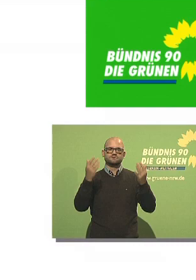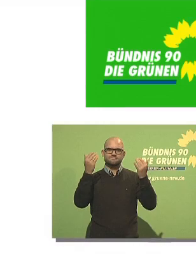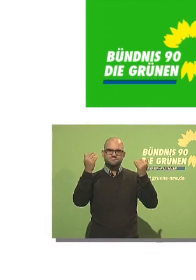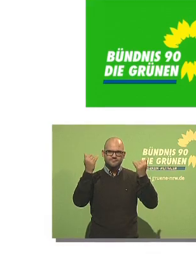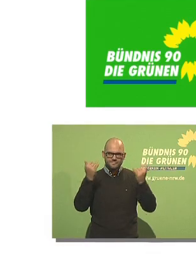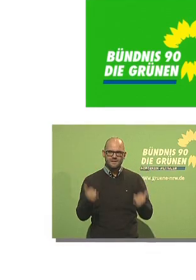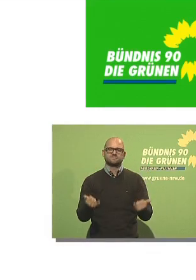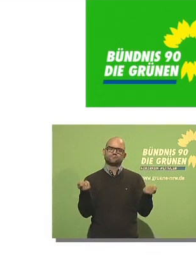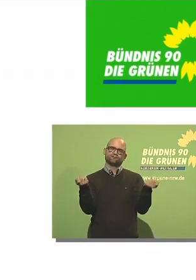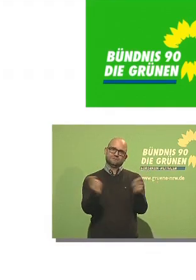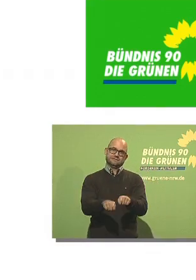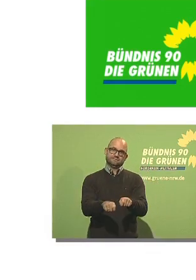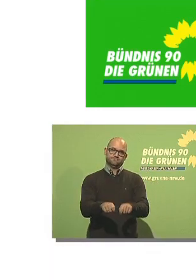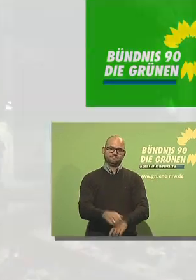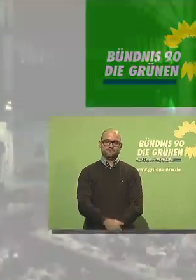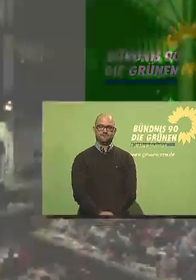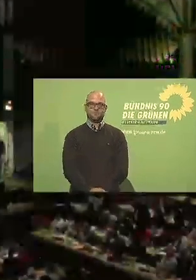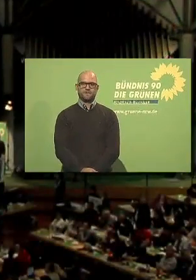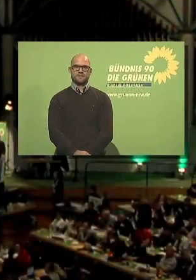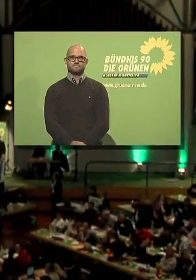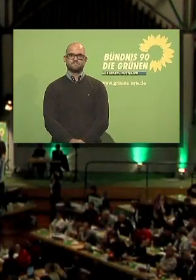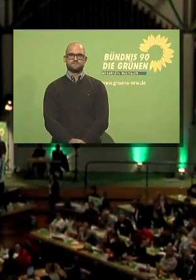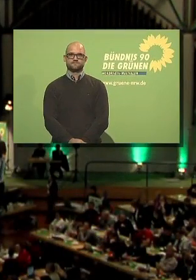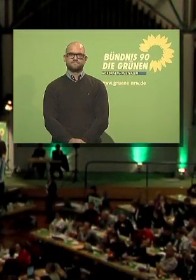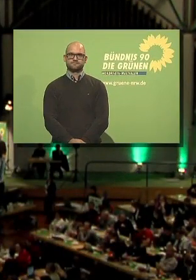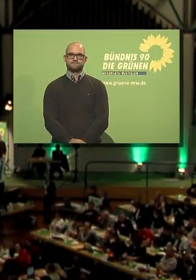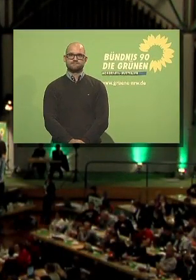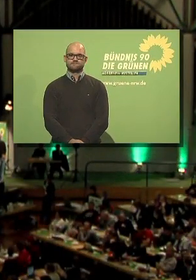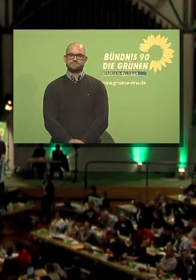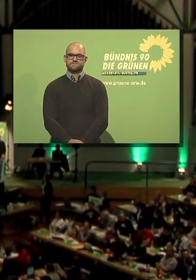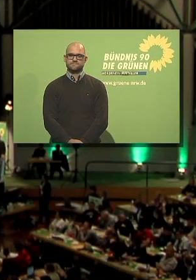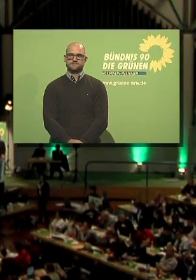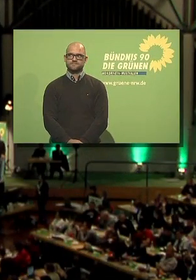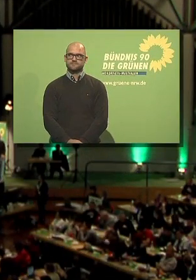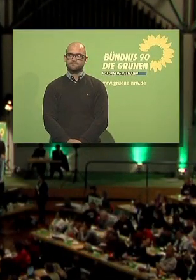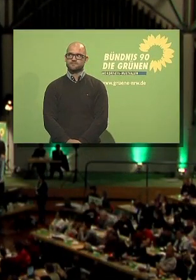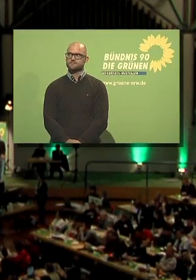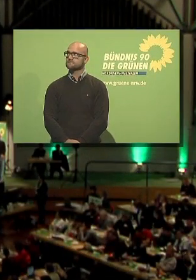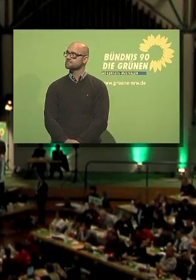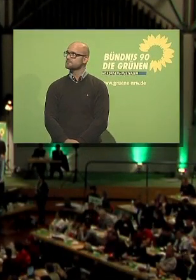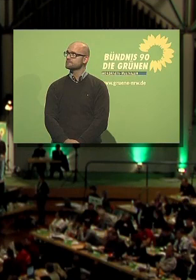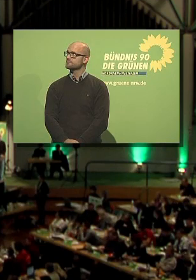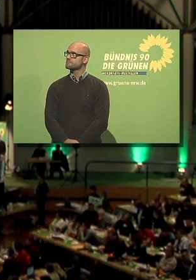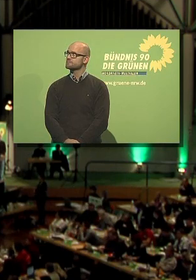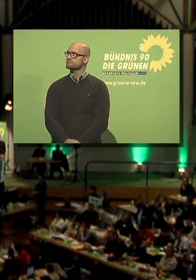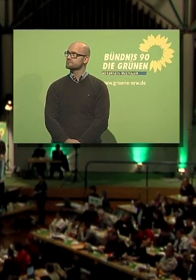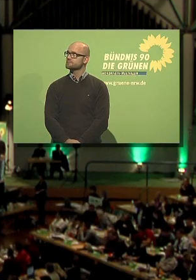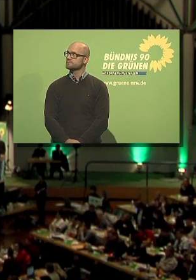Abstimmung hiermit schließen.